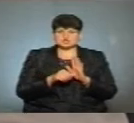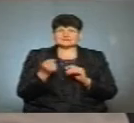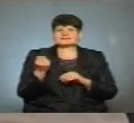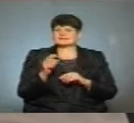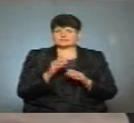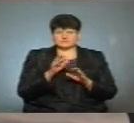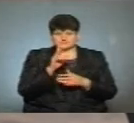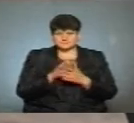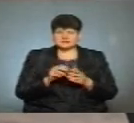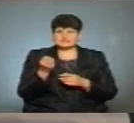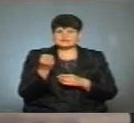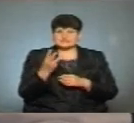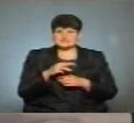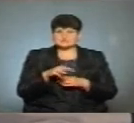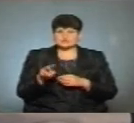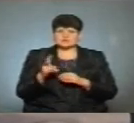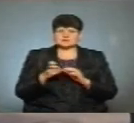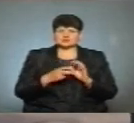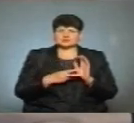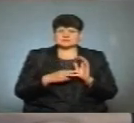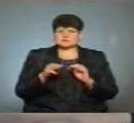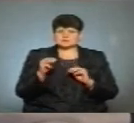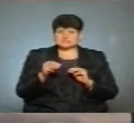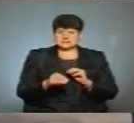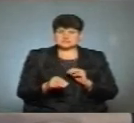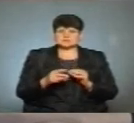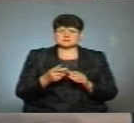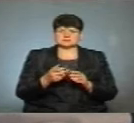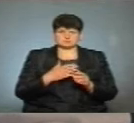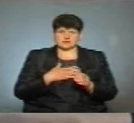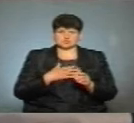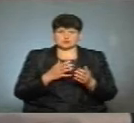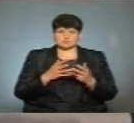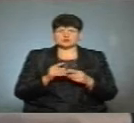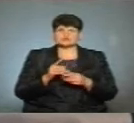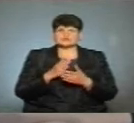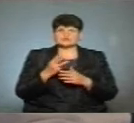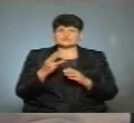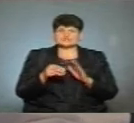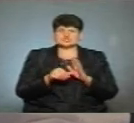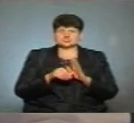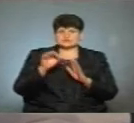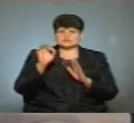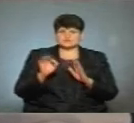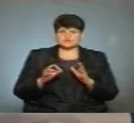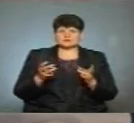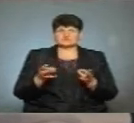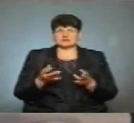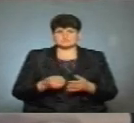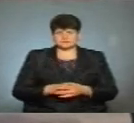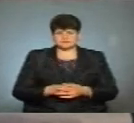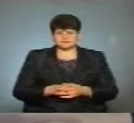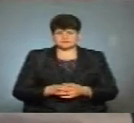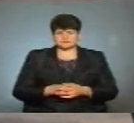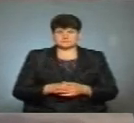13 мільйонів 707 тисяч при наших підрахунках, що складає 36% від потреби.